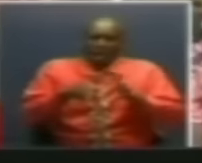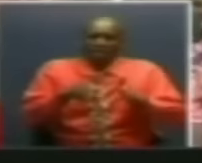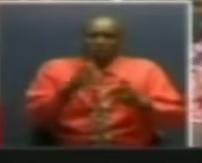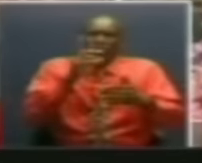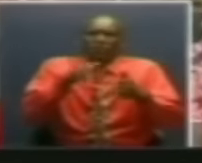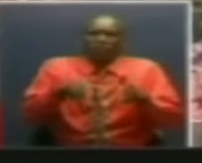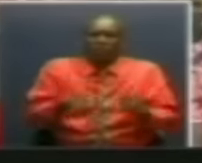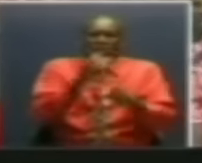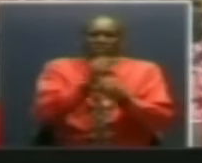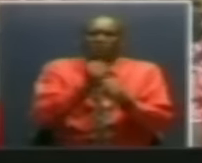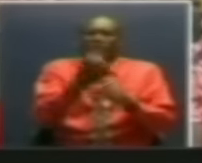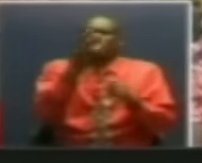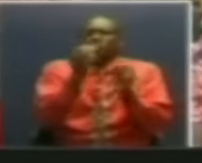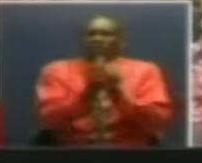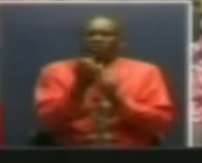tulifanya kazi